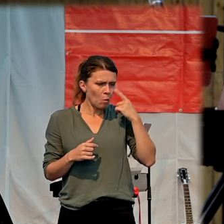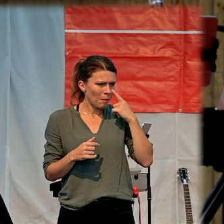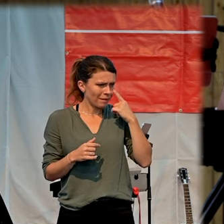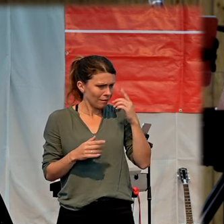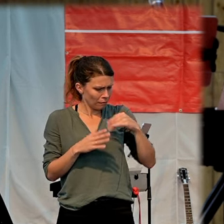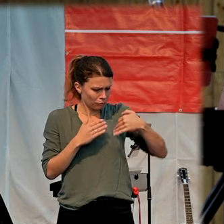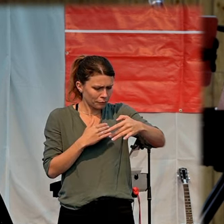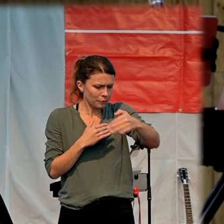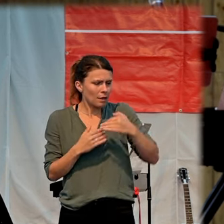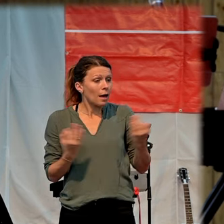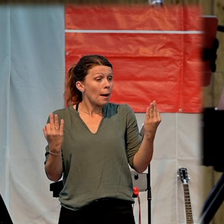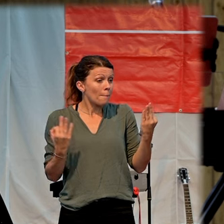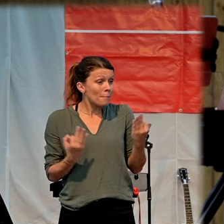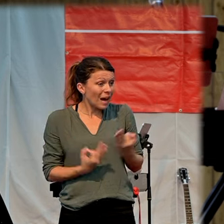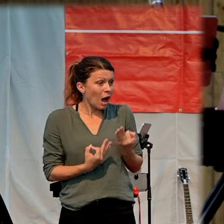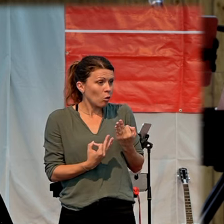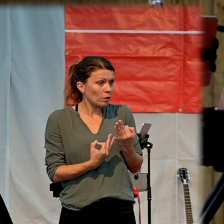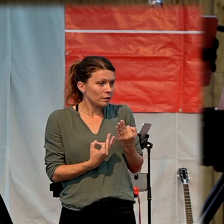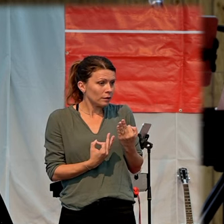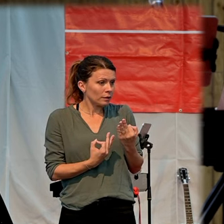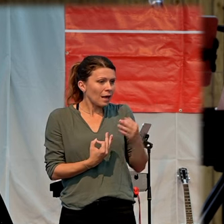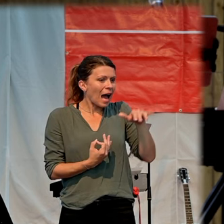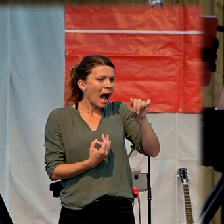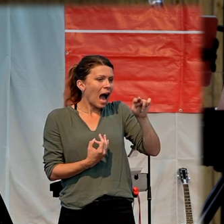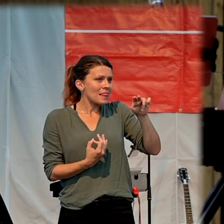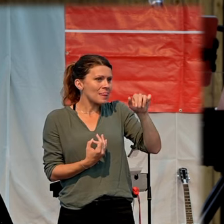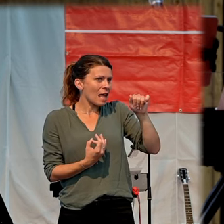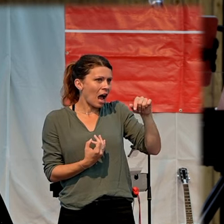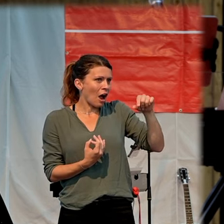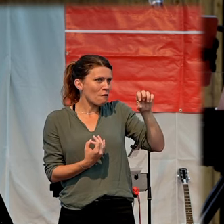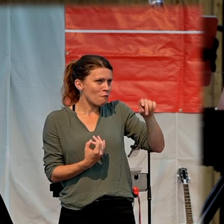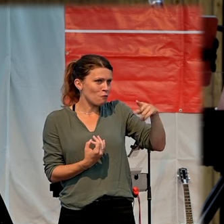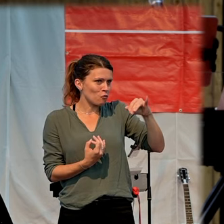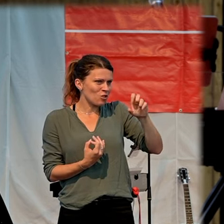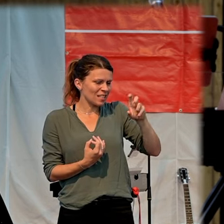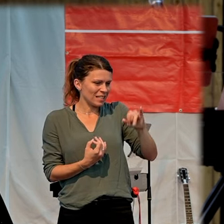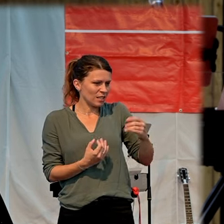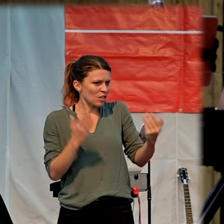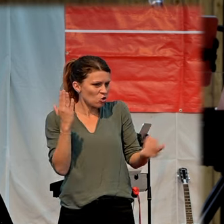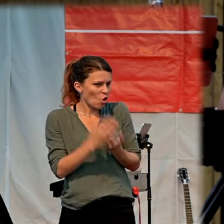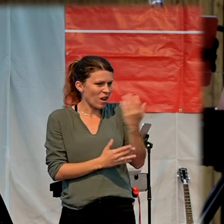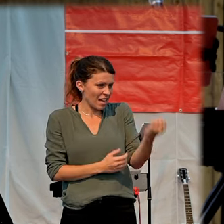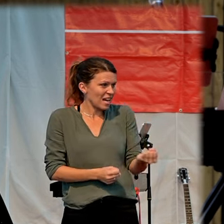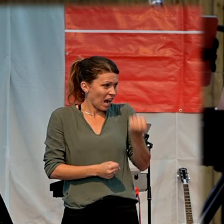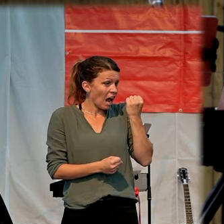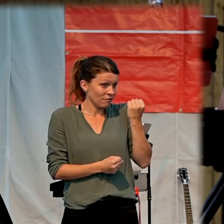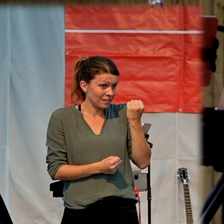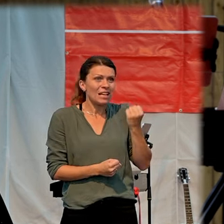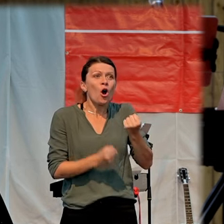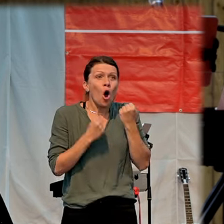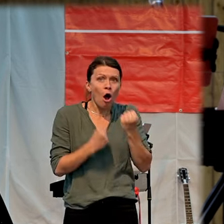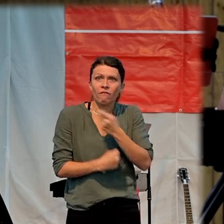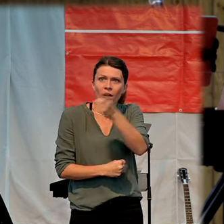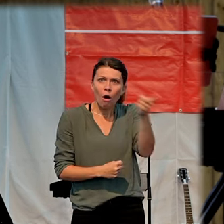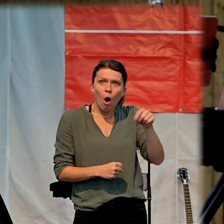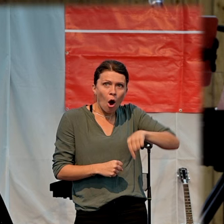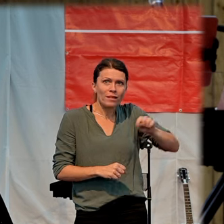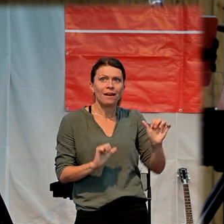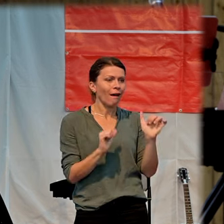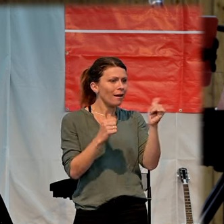Anaphysis, dass du hier bist in der Sachsenlandhalle und hoffentlich heute viele gestärkt wieder rausgehen und sagen, ja, ich